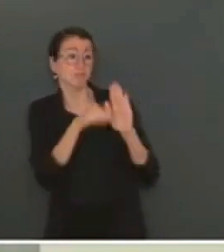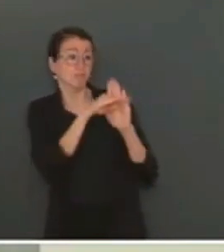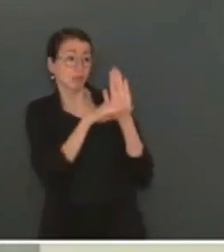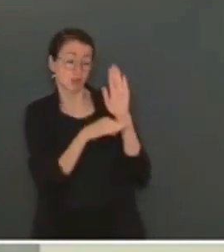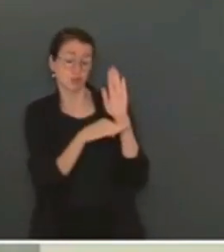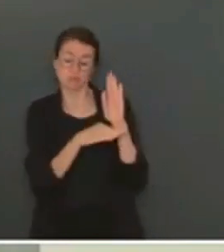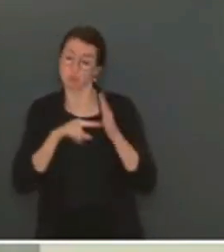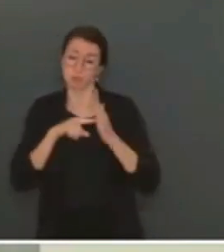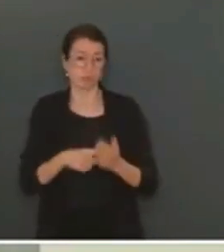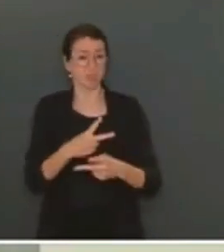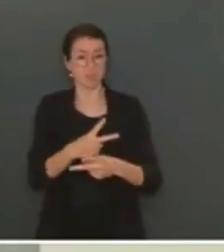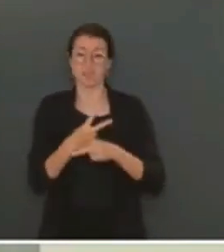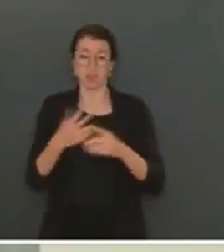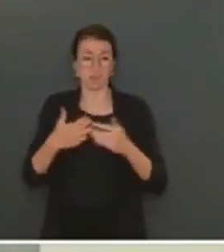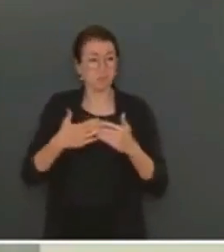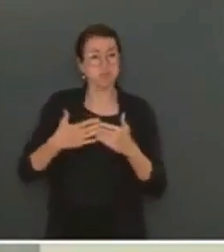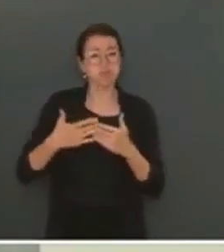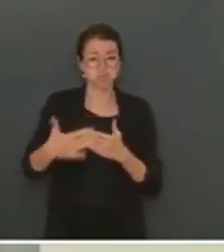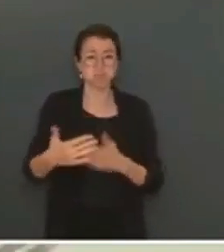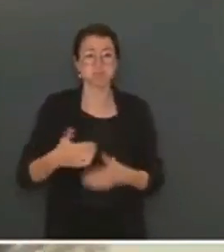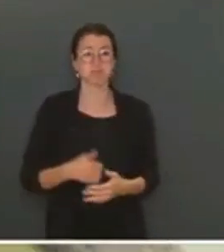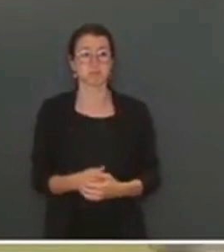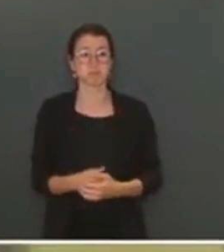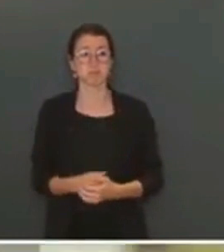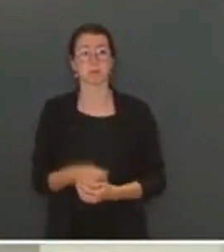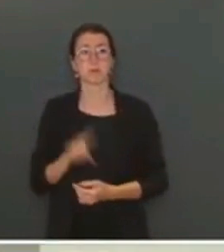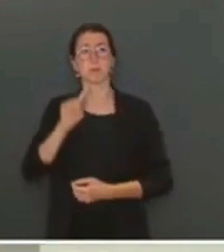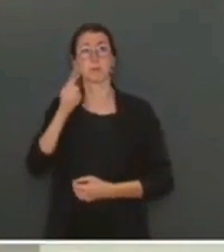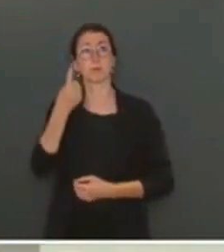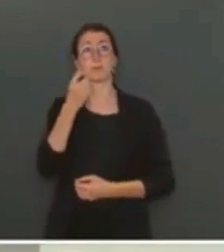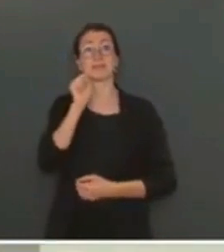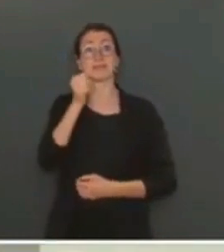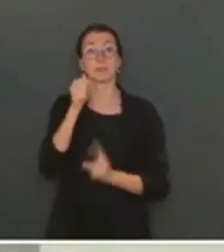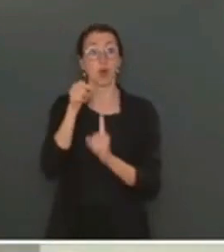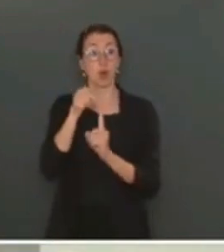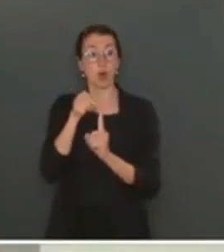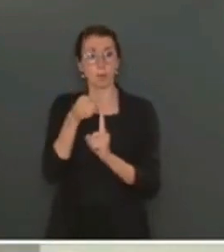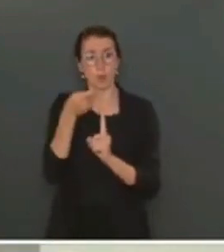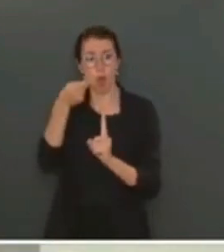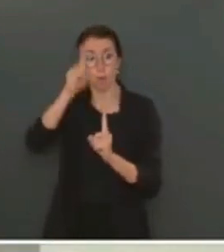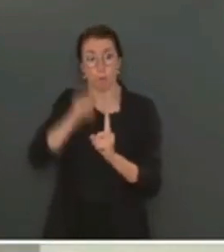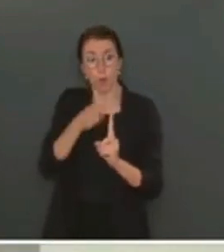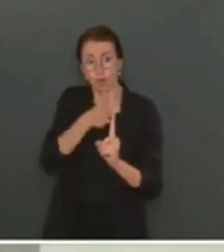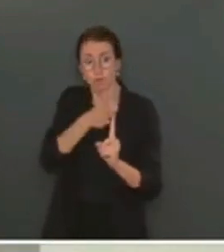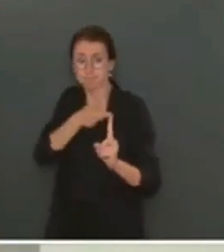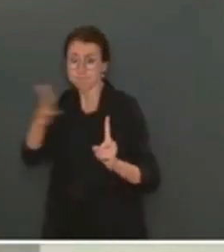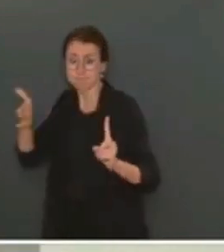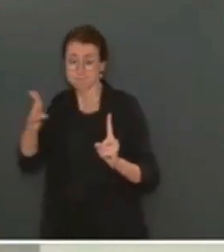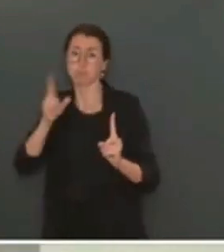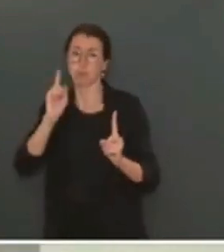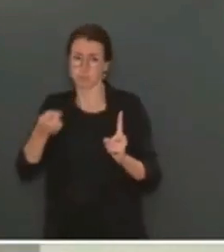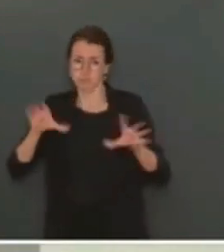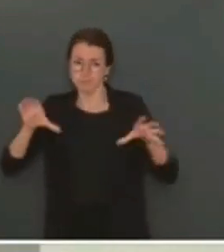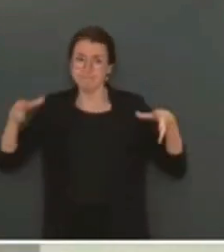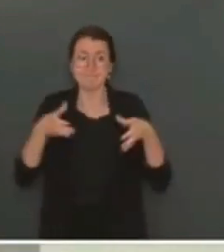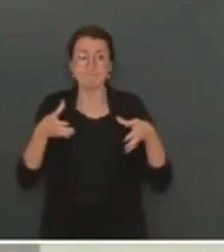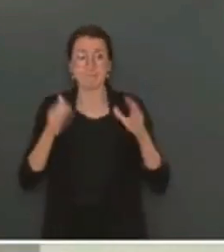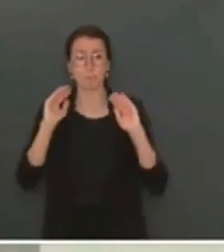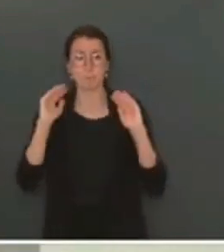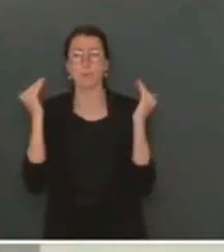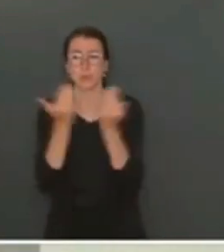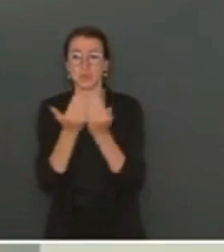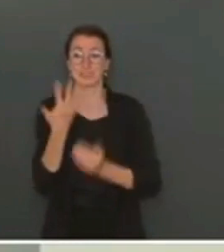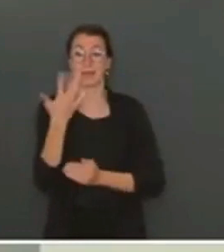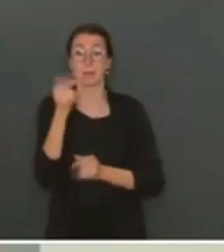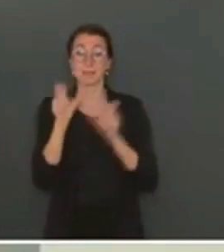d'un mois, la bulle sociale de 5 personnes restera d'application. Mais j'aimerais revenir sur la philosophie